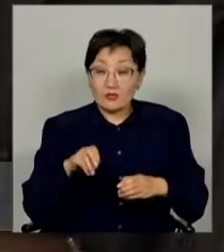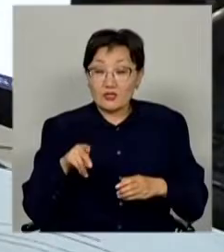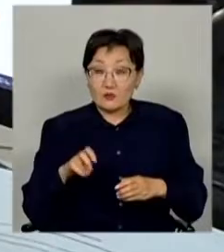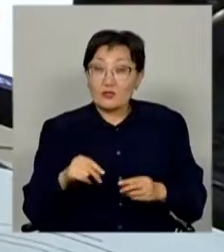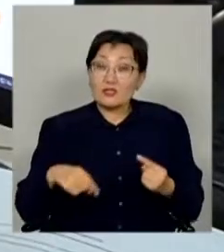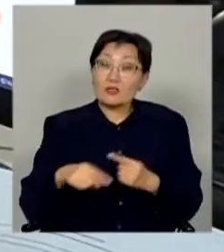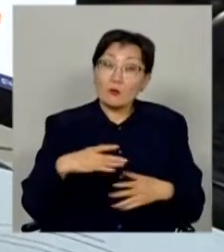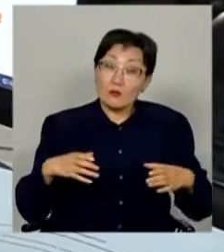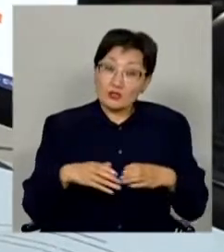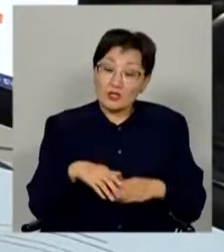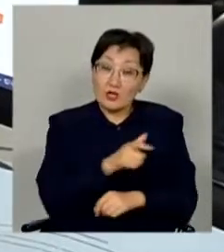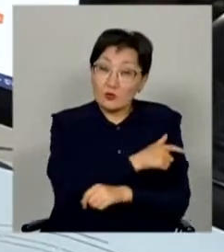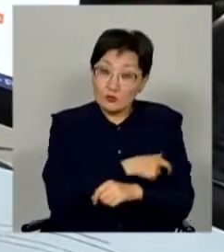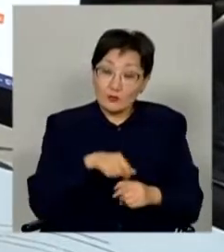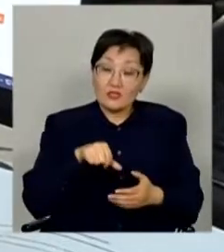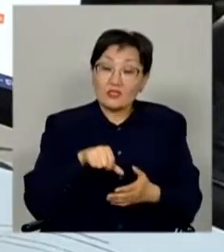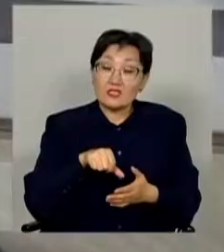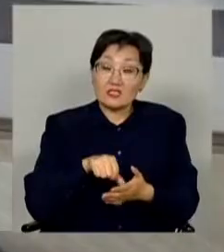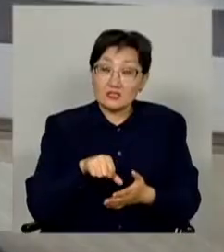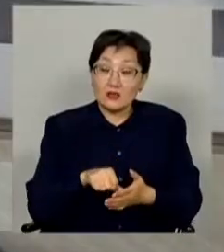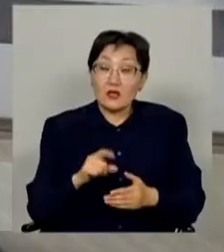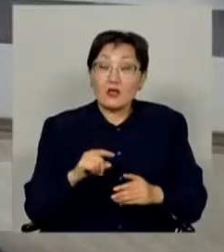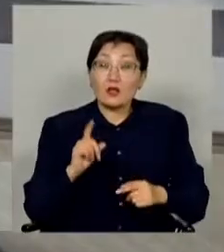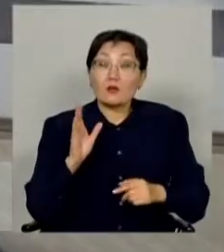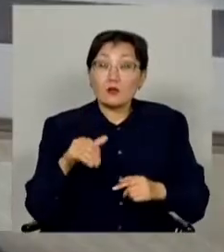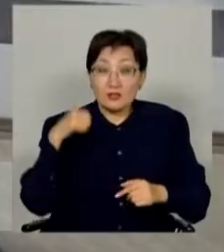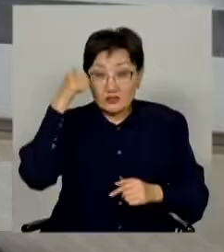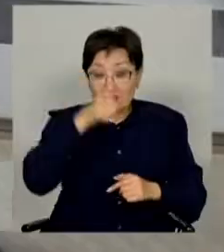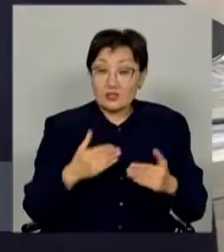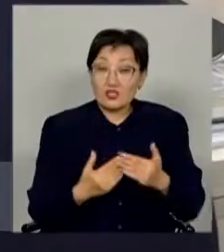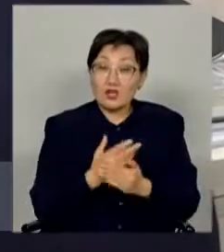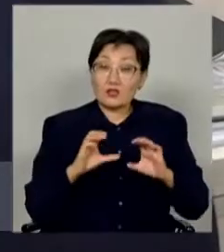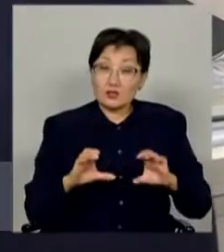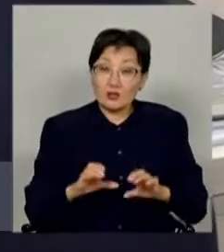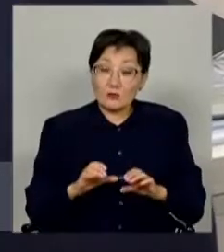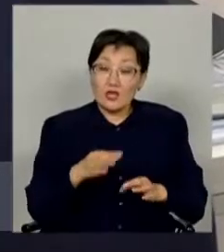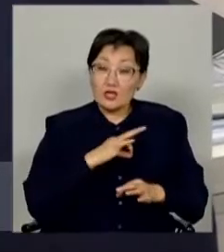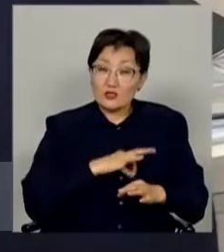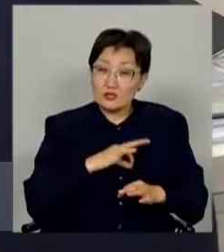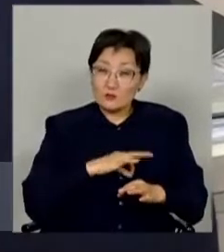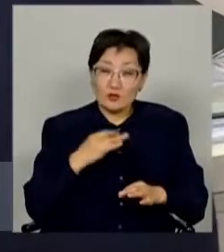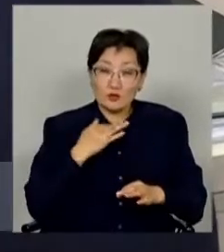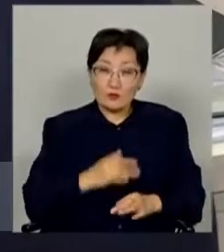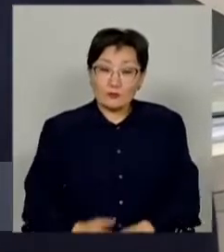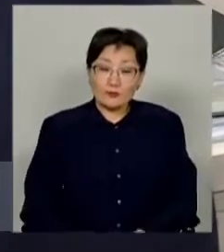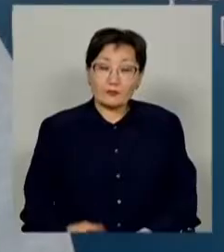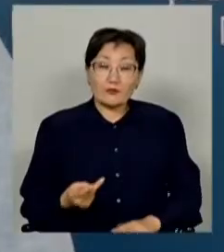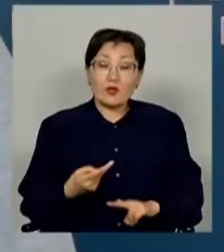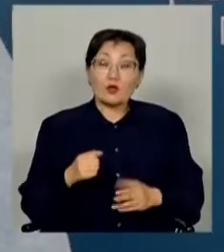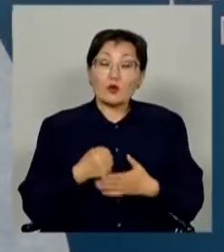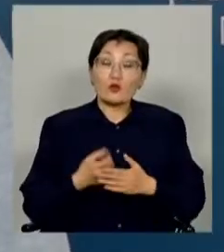кәсіпкерлер палатасының ұжымы да бар. Айтуларынша, алдағы жылы қабылданатын жаңа заңның тиімді тұстары көп. Енді осы күнге